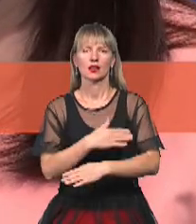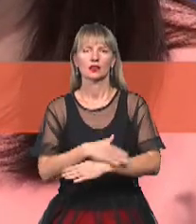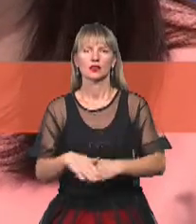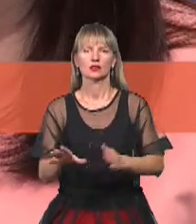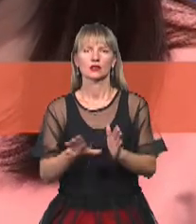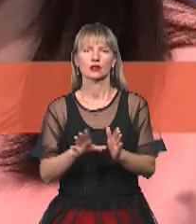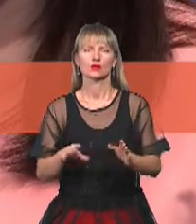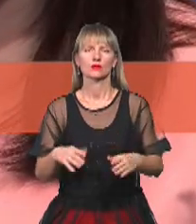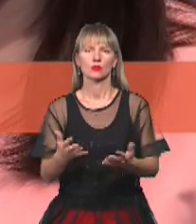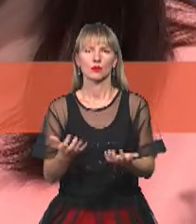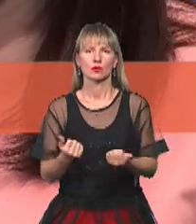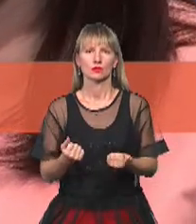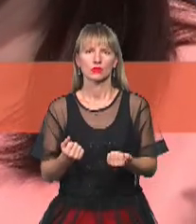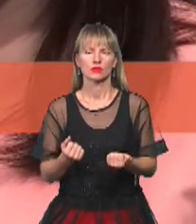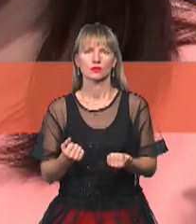на електрону